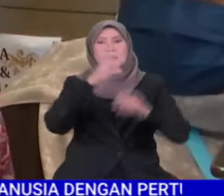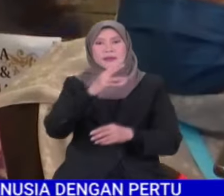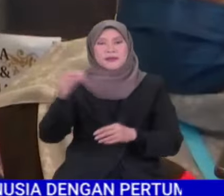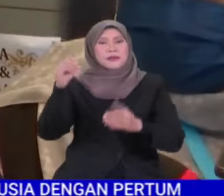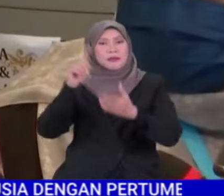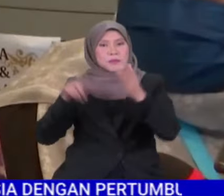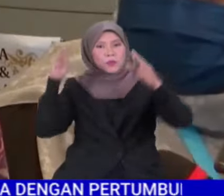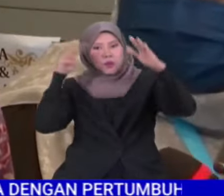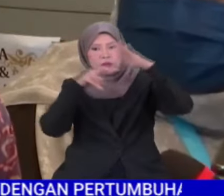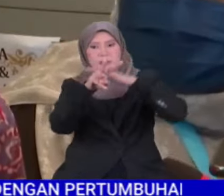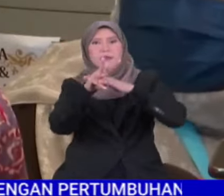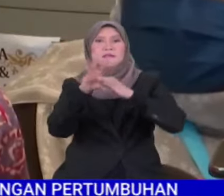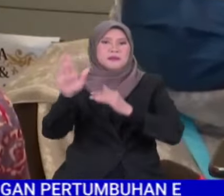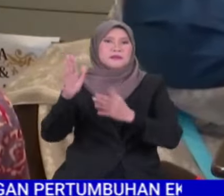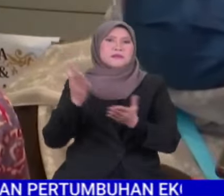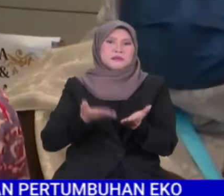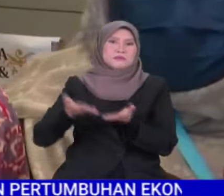gagasan yang dibawa ini.